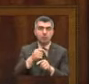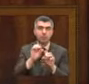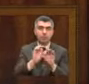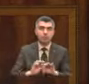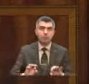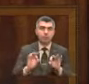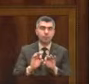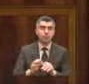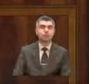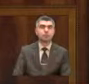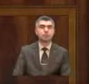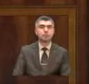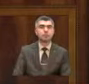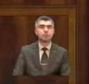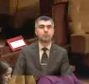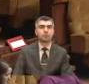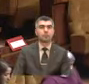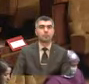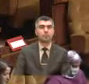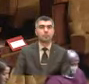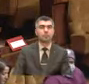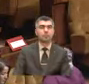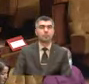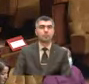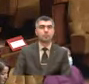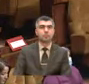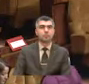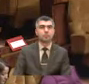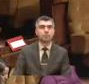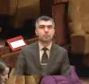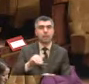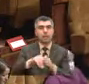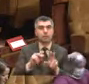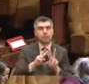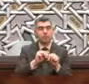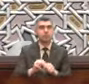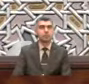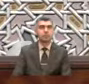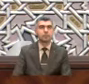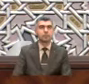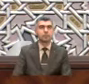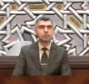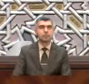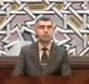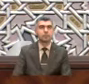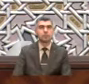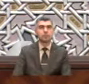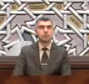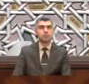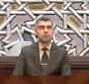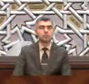محترم، انتهى الوقت، شكرا لكم. الكلمة الآن لفريق التجمع الدستوري، تفضلوا السيد نائب.